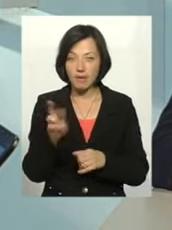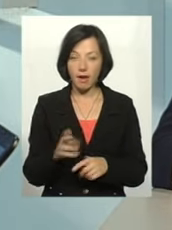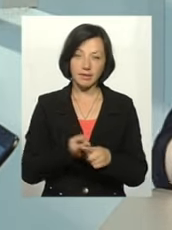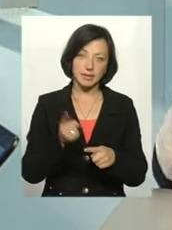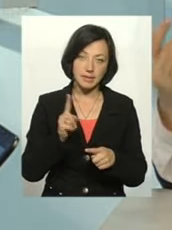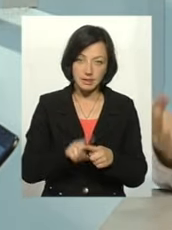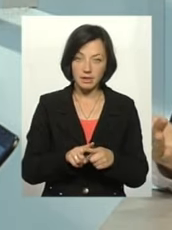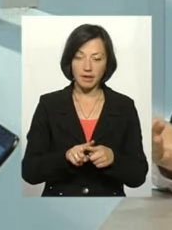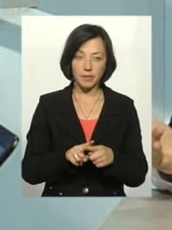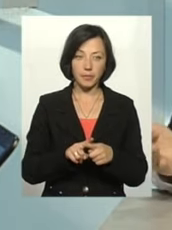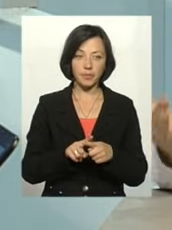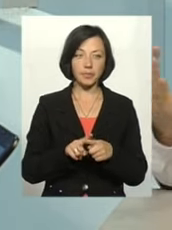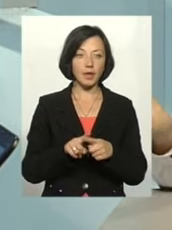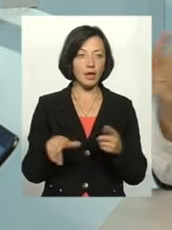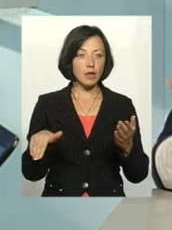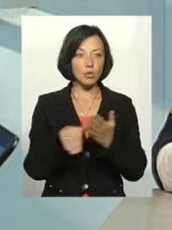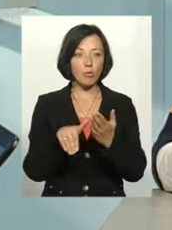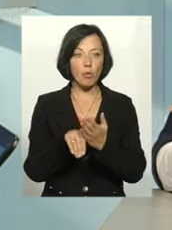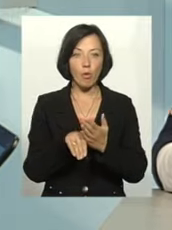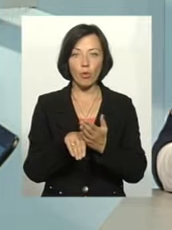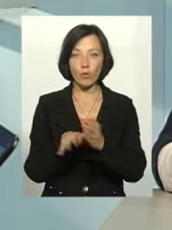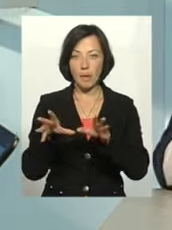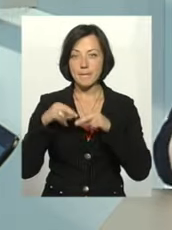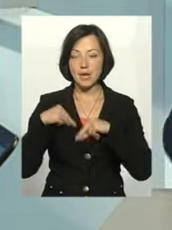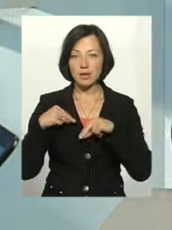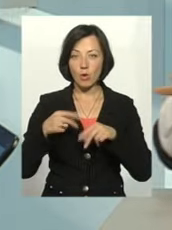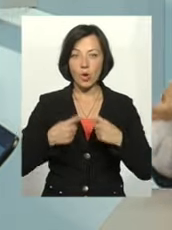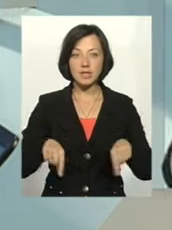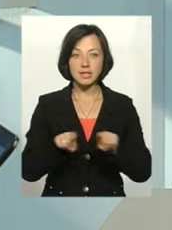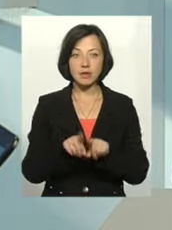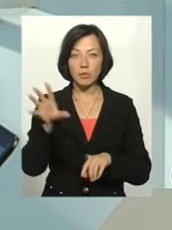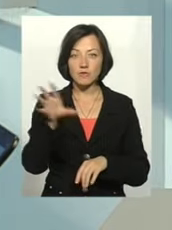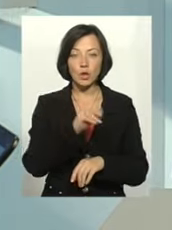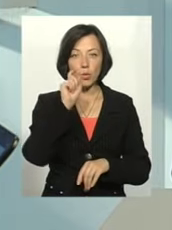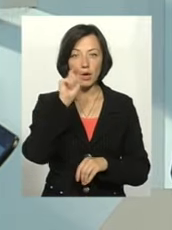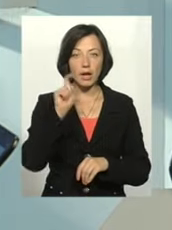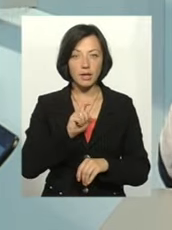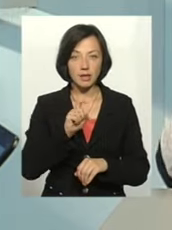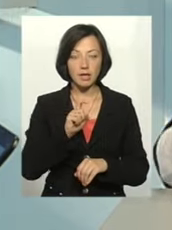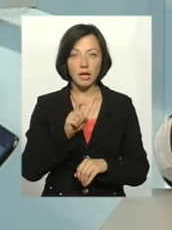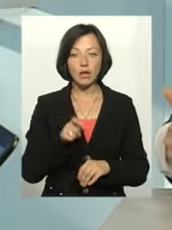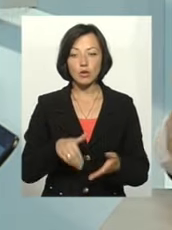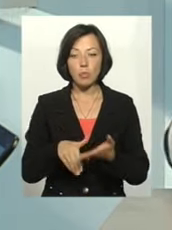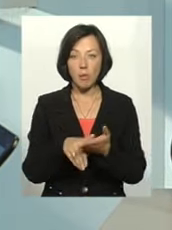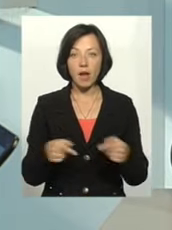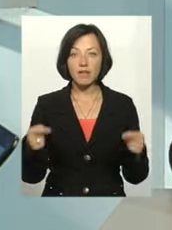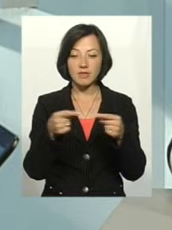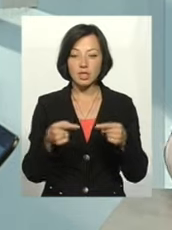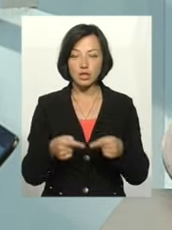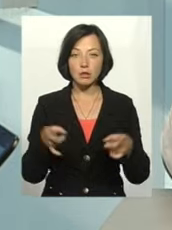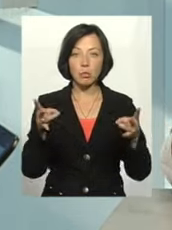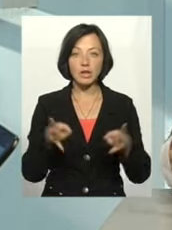з допомогою ось тих партнерів організації, які по всій Україні допомагали визначати